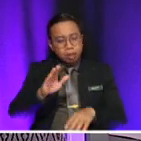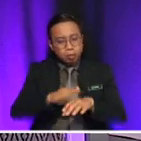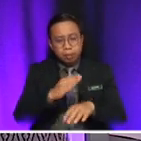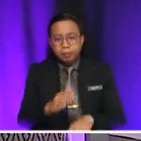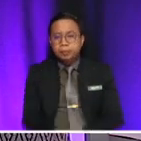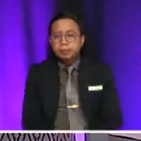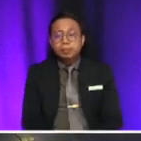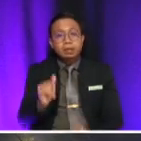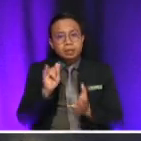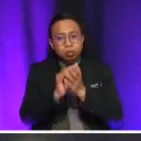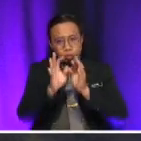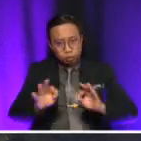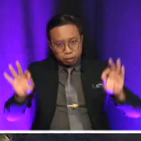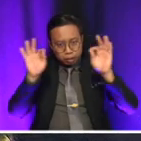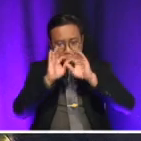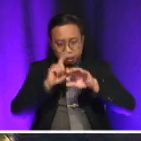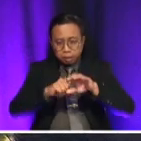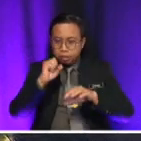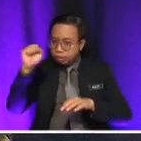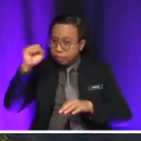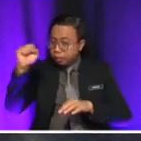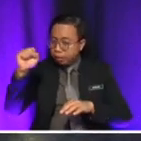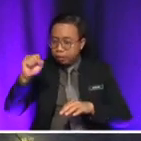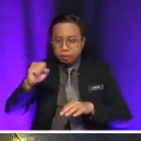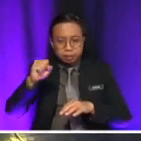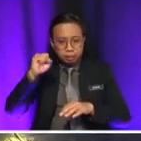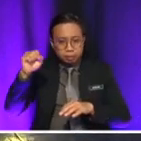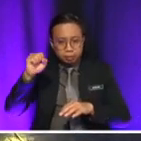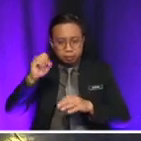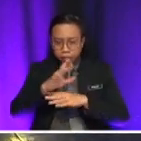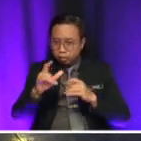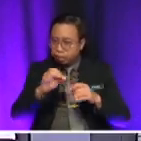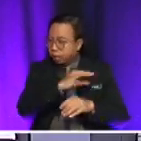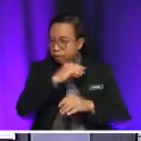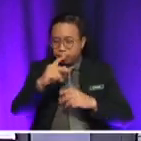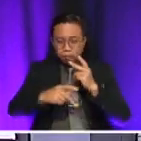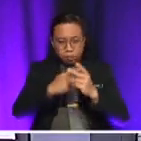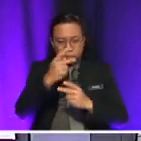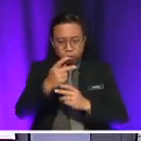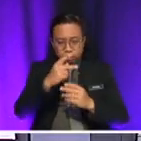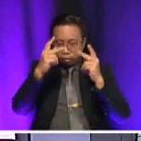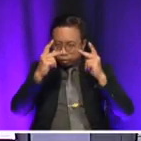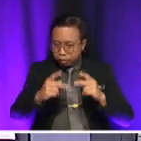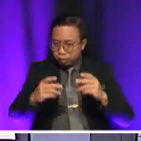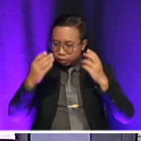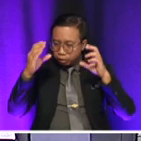itulah ceritanya mengenai proses pilihan dari